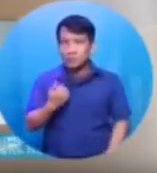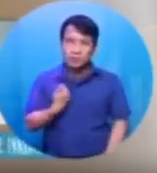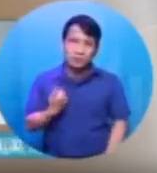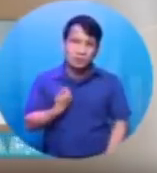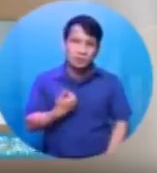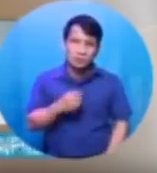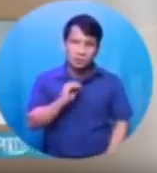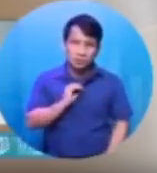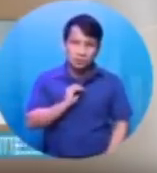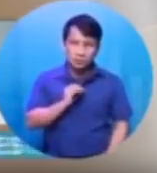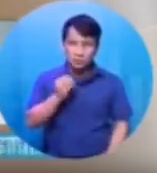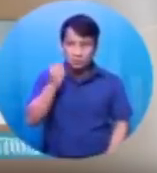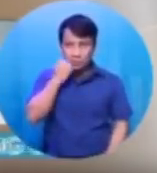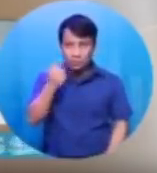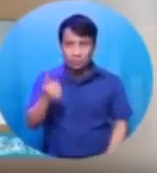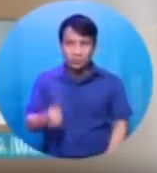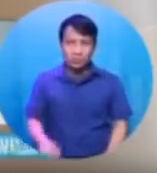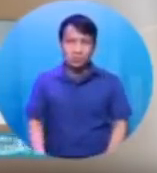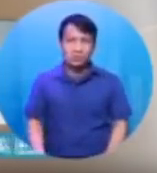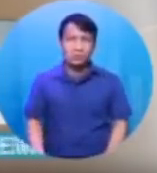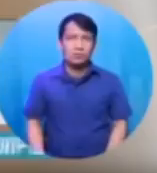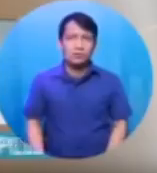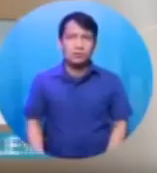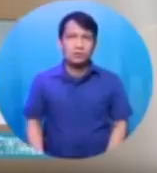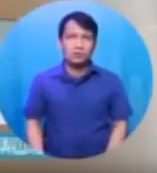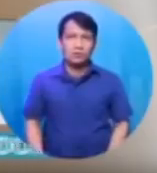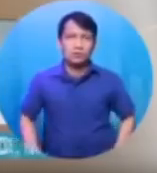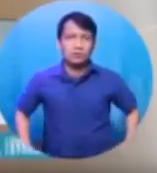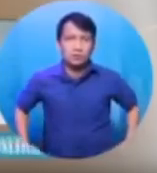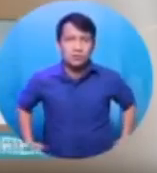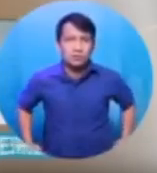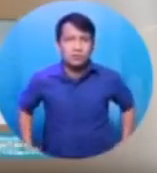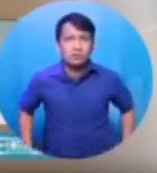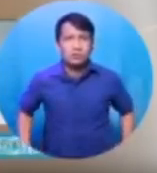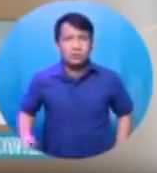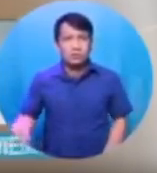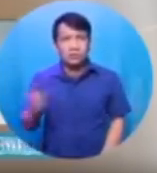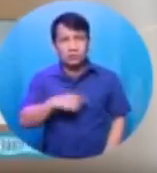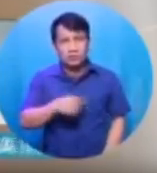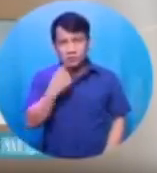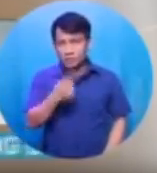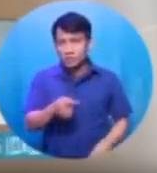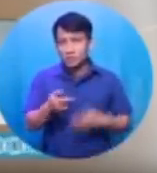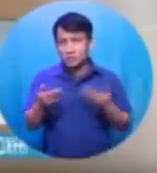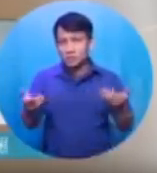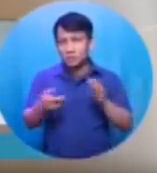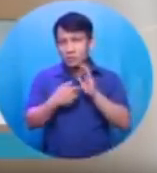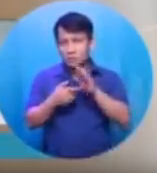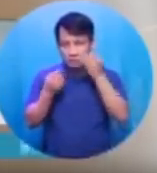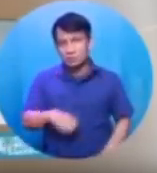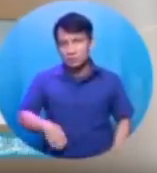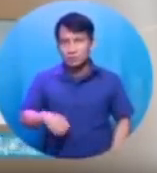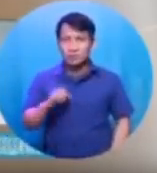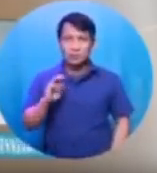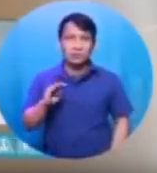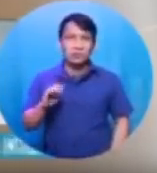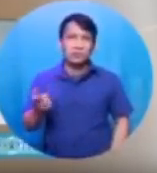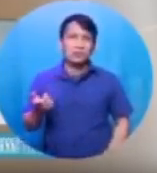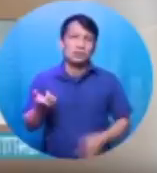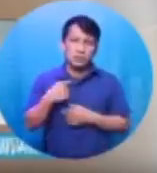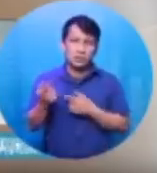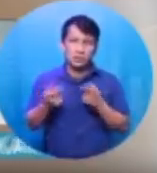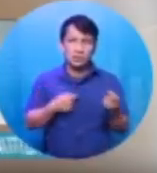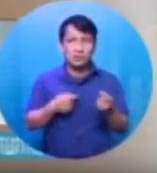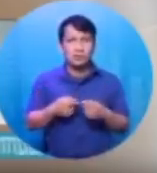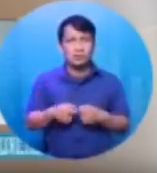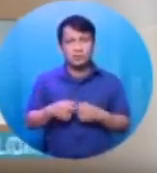kasalanan kasi po. Sabi kasi punta daw po ng embassy po. Eh, natatakot po ako. Baka ma-hold ako dun sa embassy po. Okay, ganito na lang sir